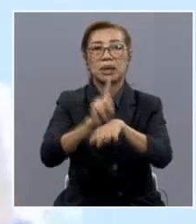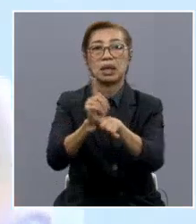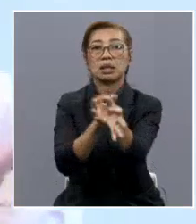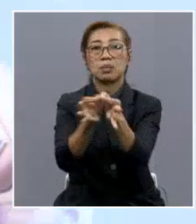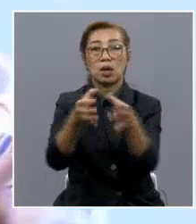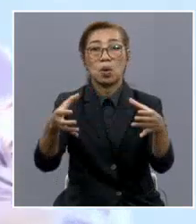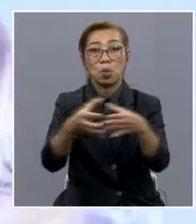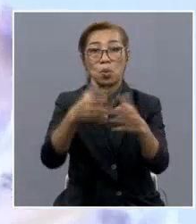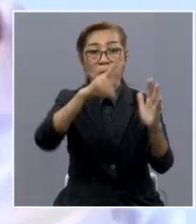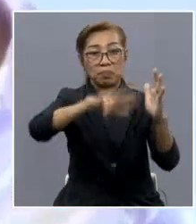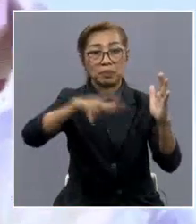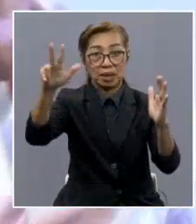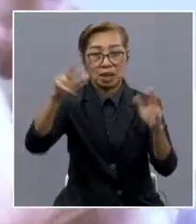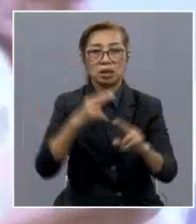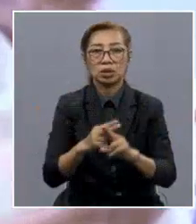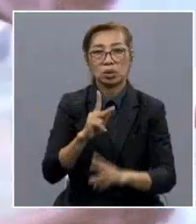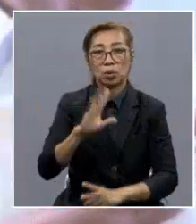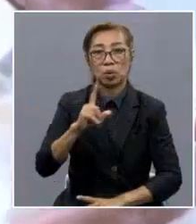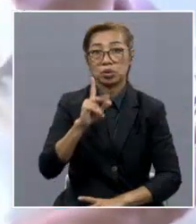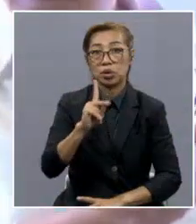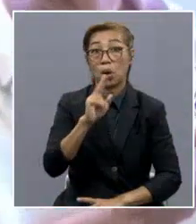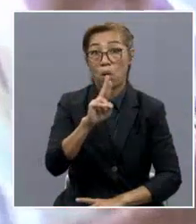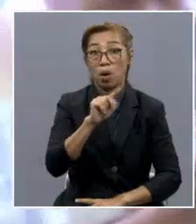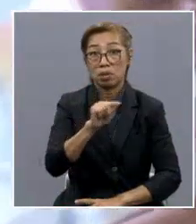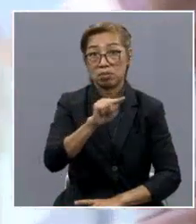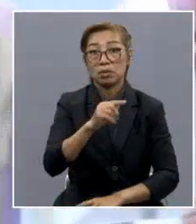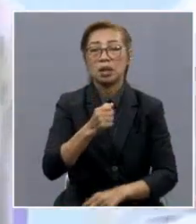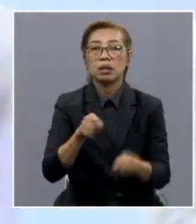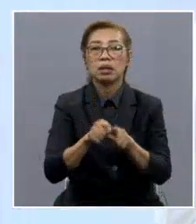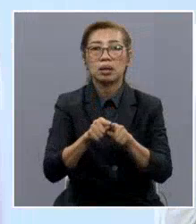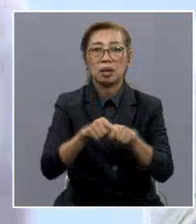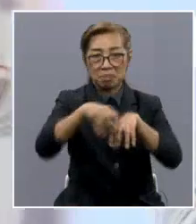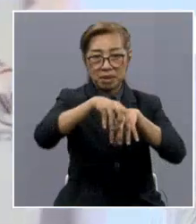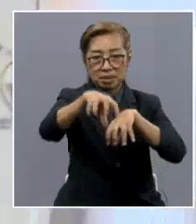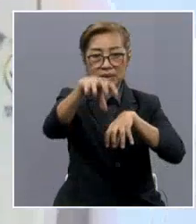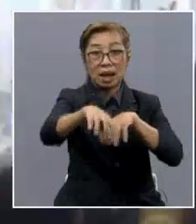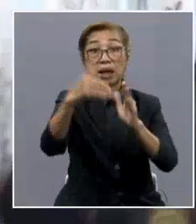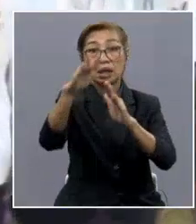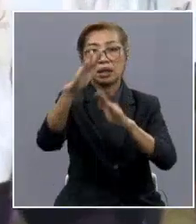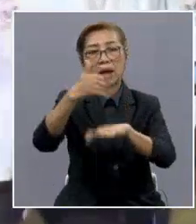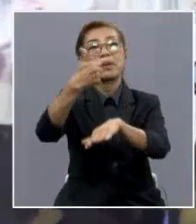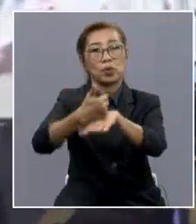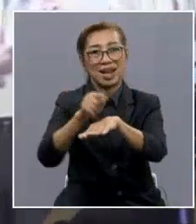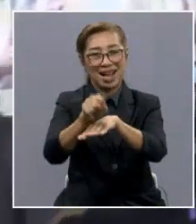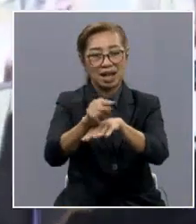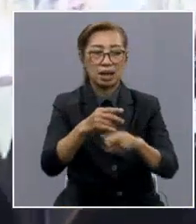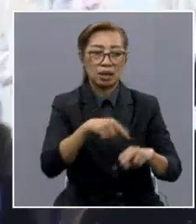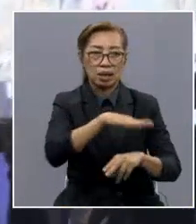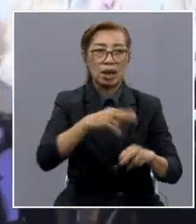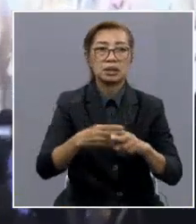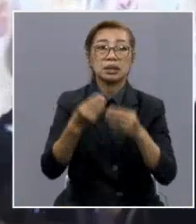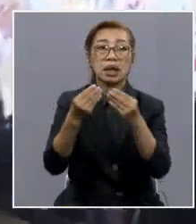าพรรครวมแผ่นดินซึ่งยังทำหน้าที่เป็นหัวหน้าสาขาภาคเหนือด้วยนะครับคนในพรรคเนี่ยเขาเรียกกันว่าแม่นาย